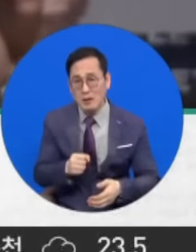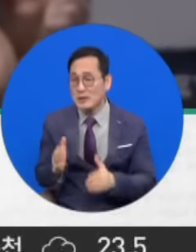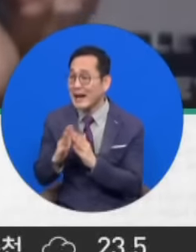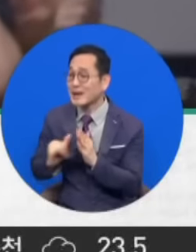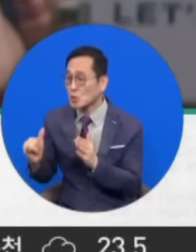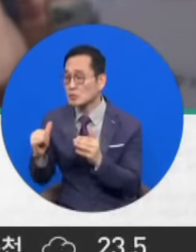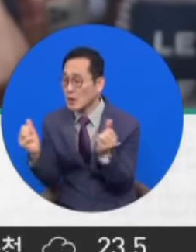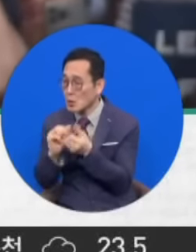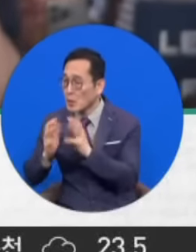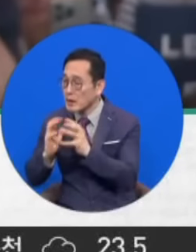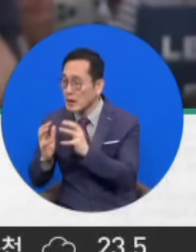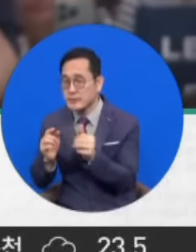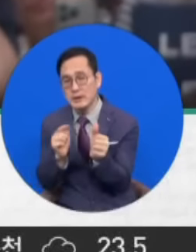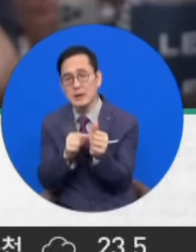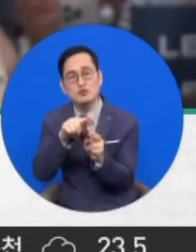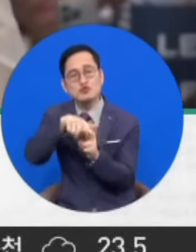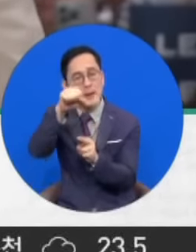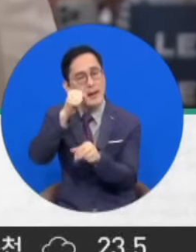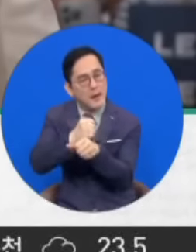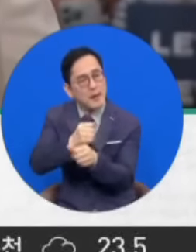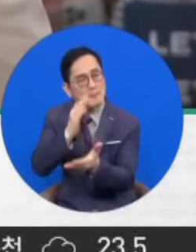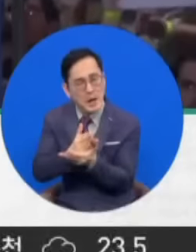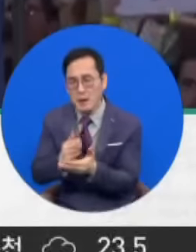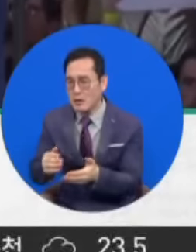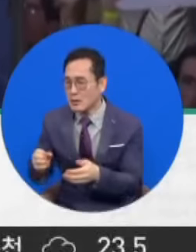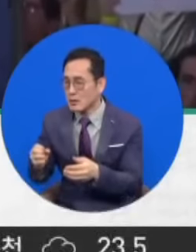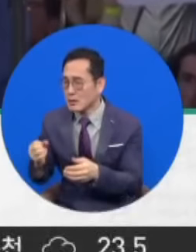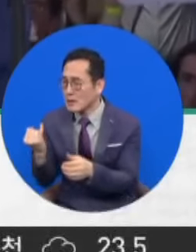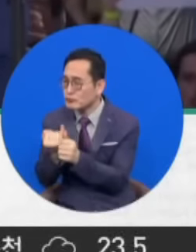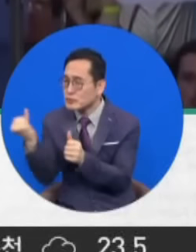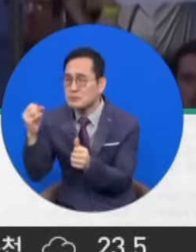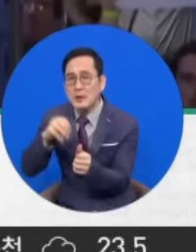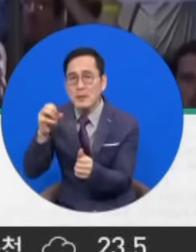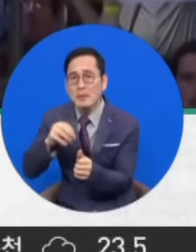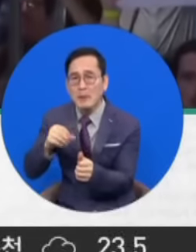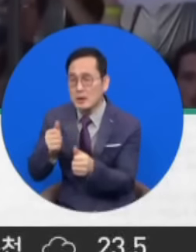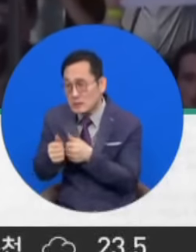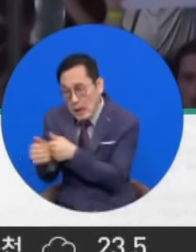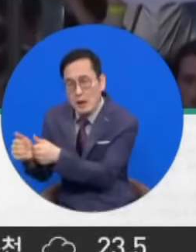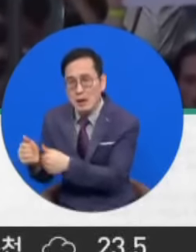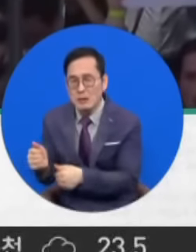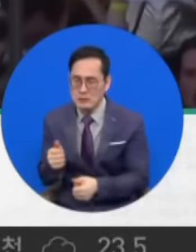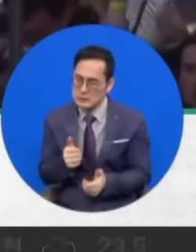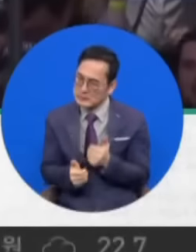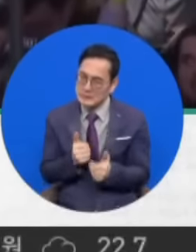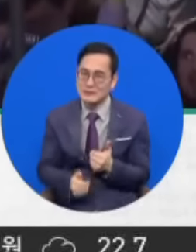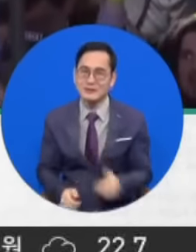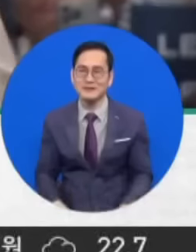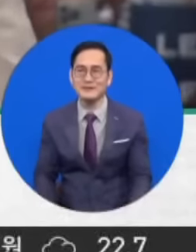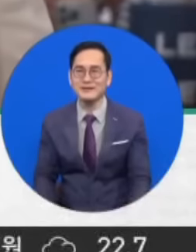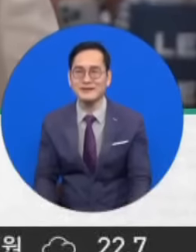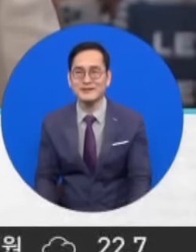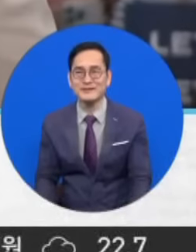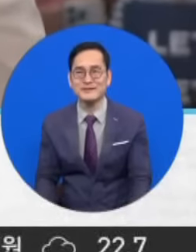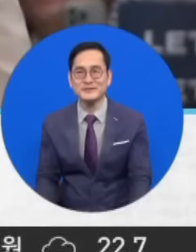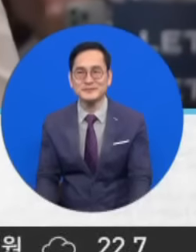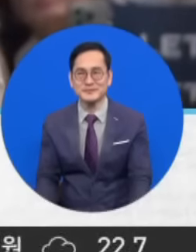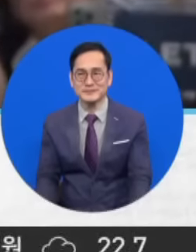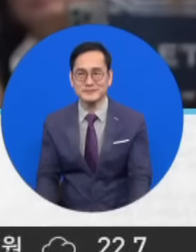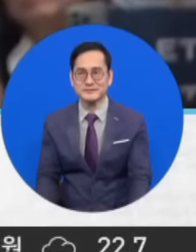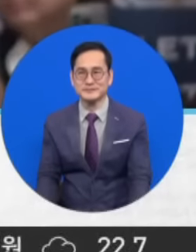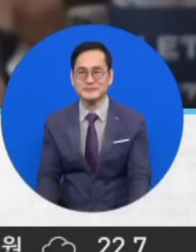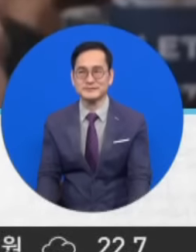같은데 가족회의에서 그것도 아내가 주도적으로 저런 걸 결정한다는 것이 굉장히 낯설고 저게 서양은 저런 건가 하는 생각이